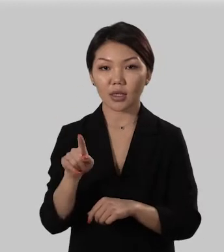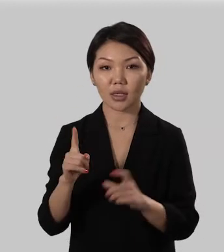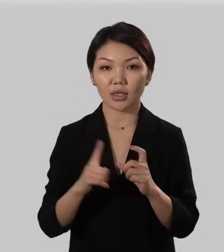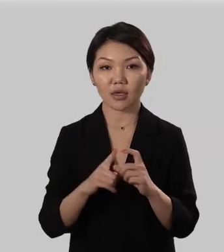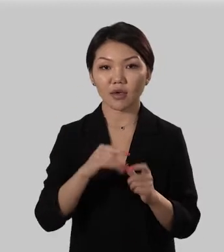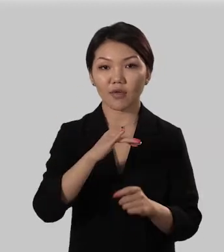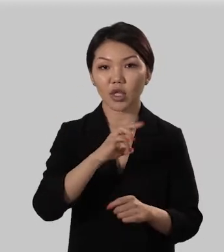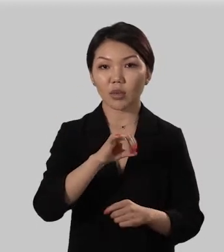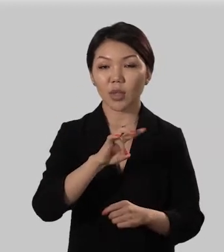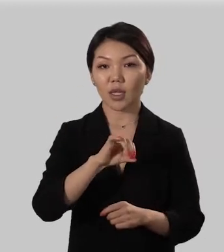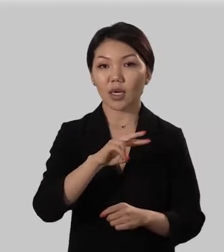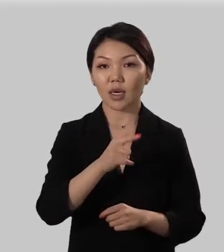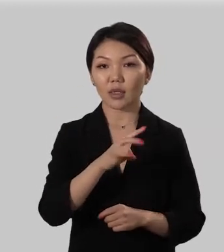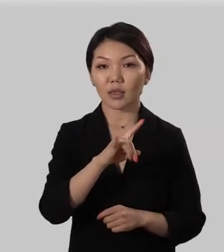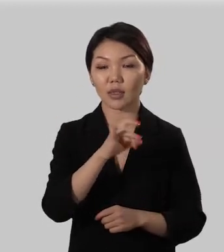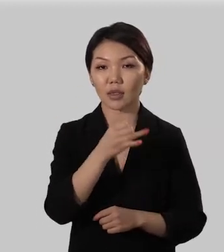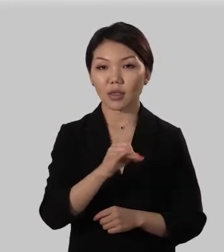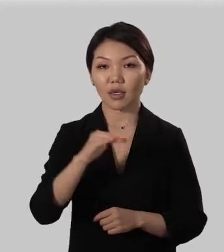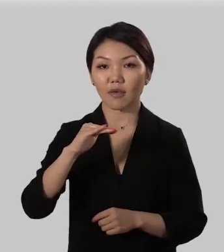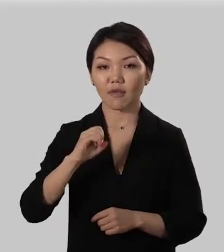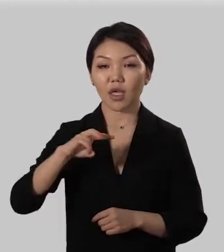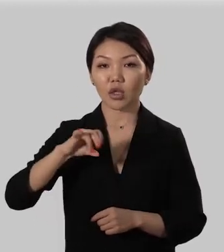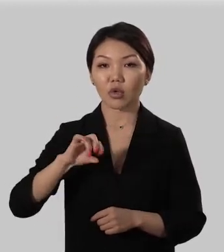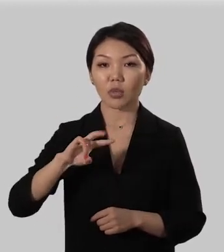феноменальный феноменально